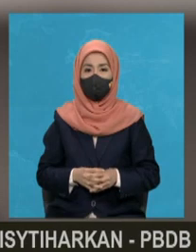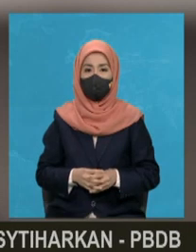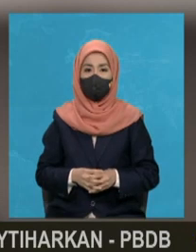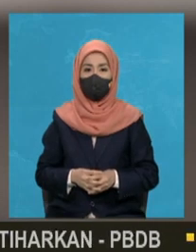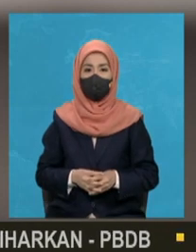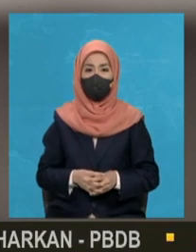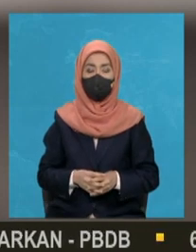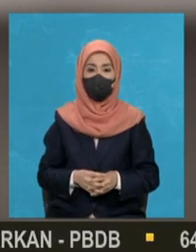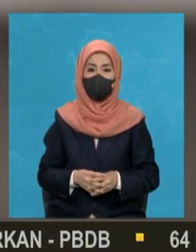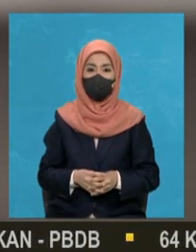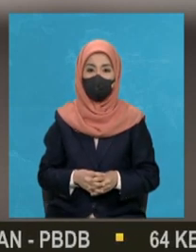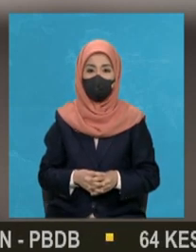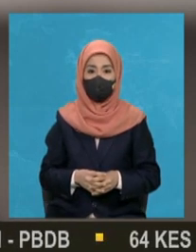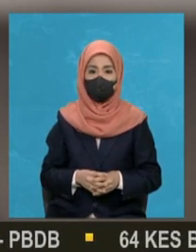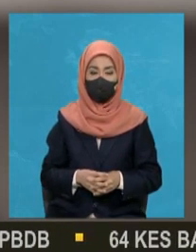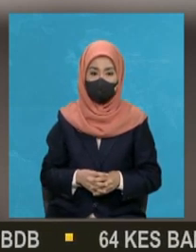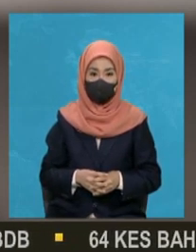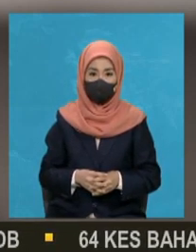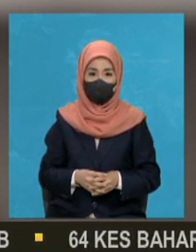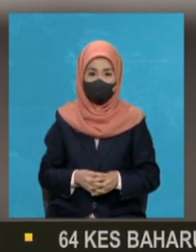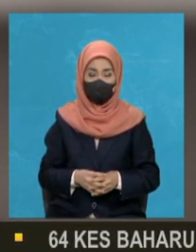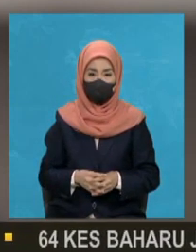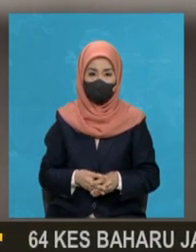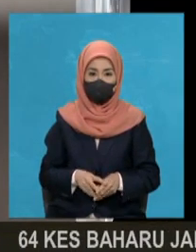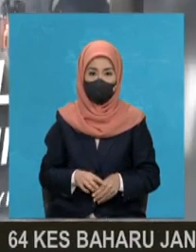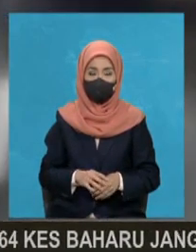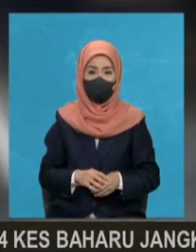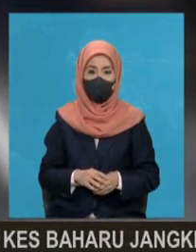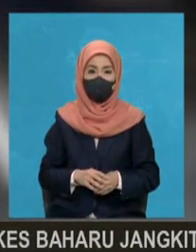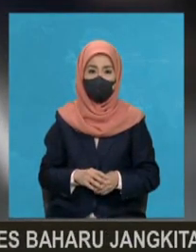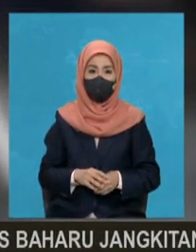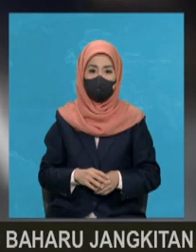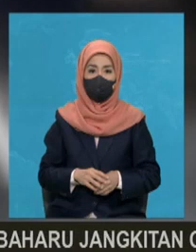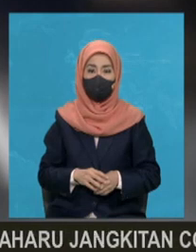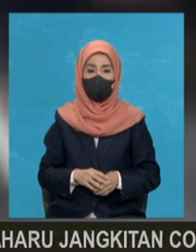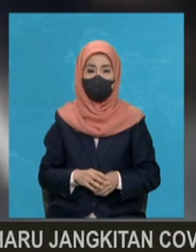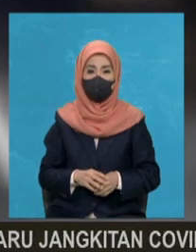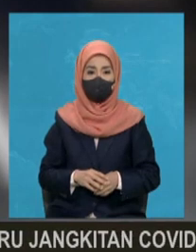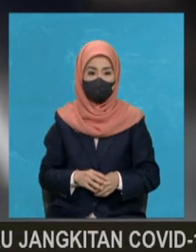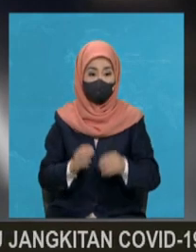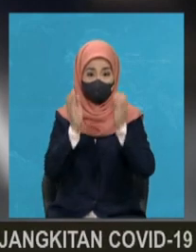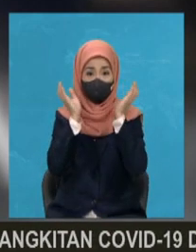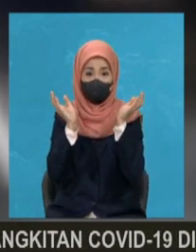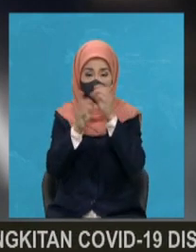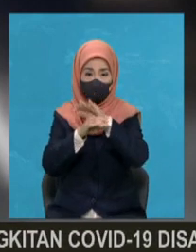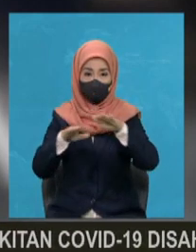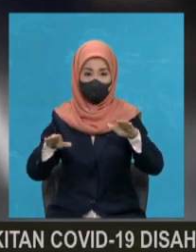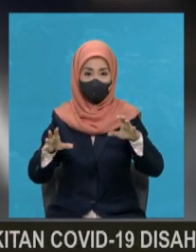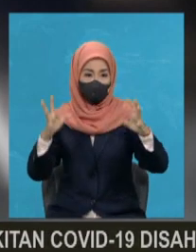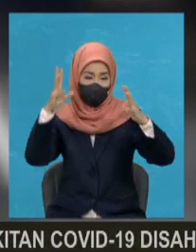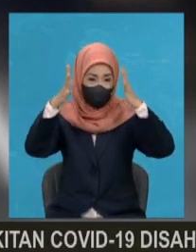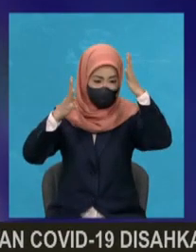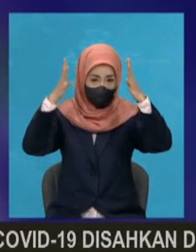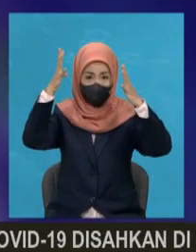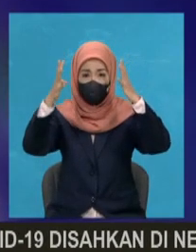t-shirt Rebel enig Snapdragon n c i Hai di negara Brunei Darussalam creativity